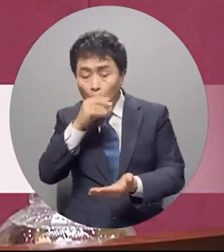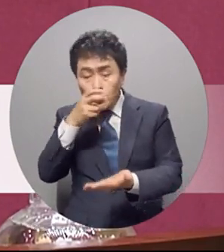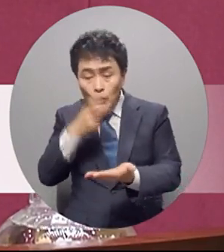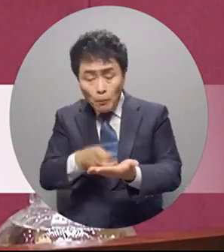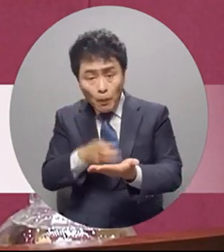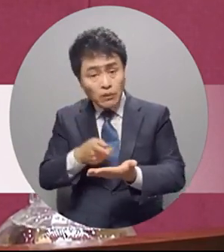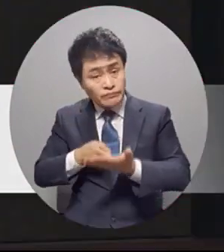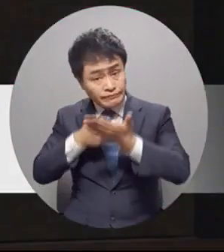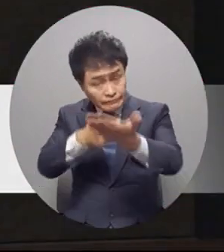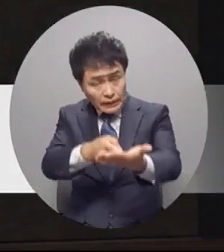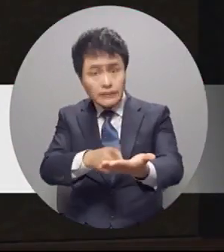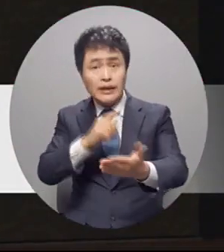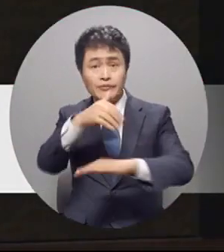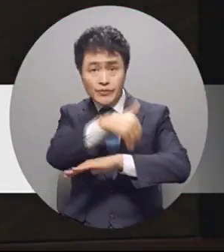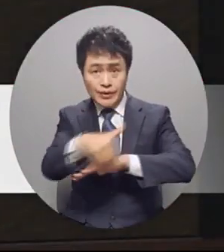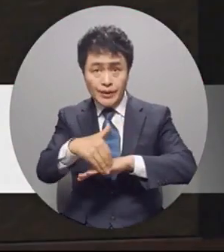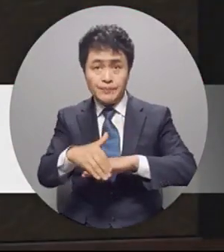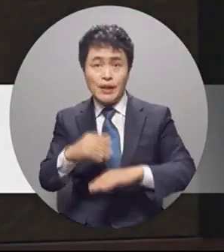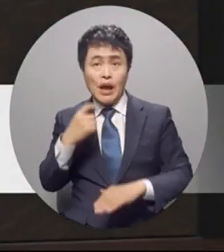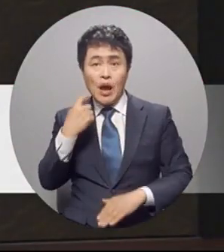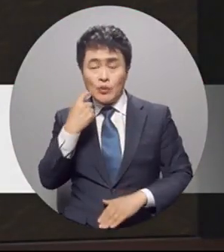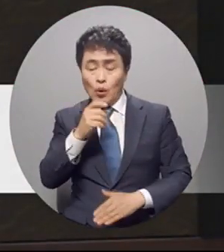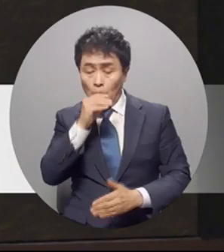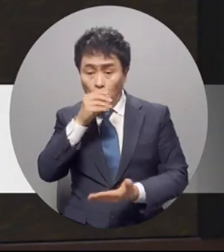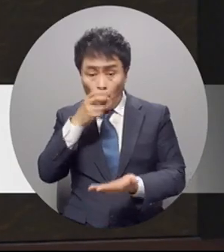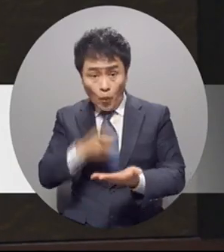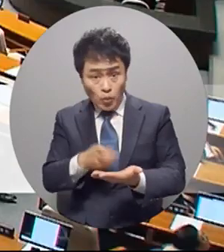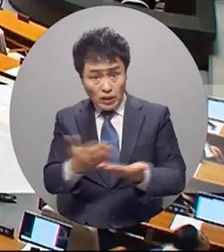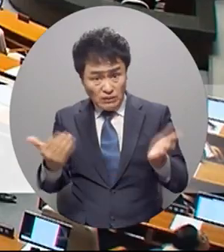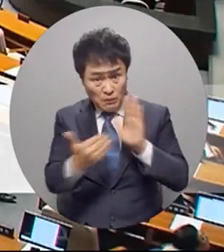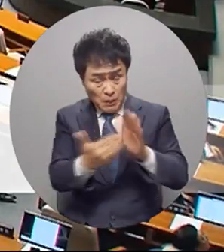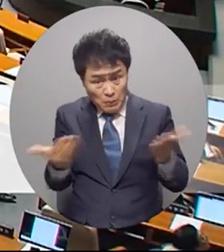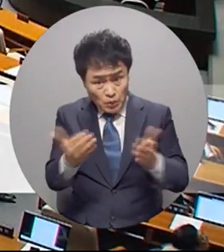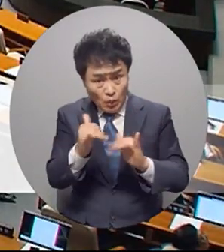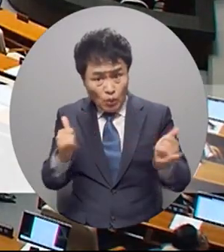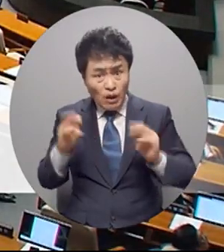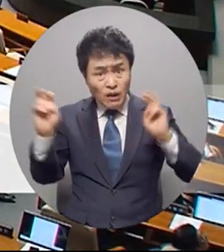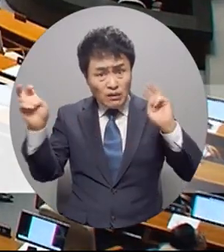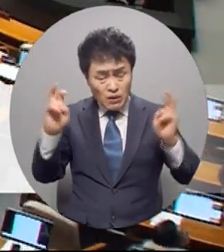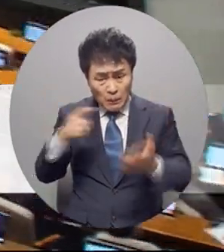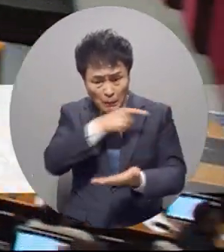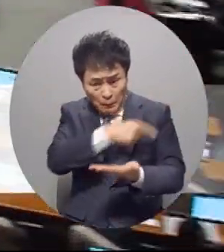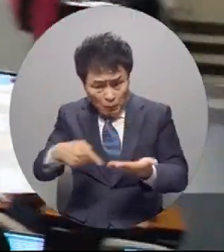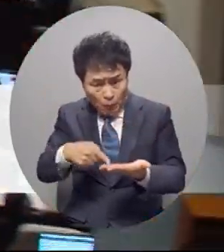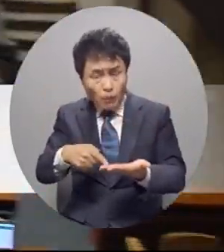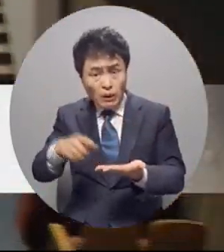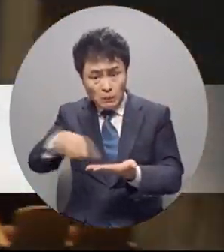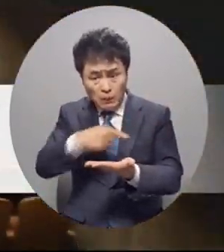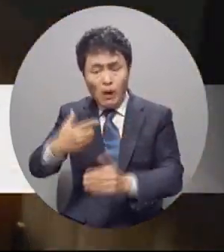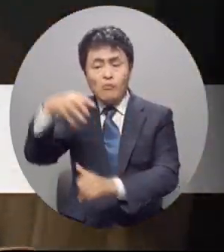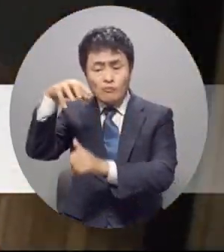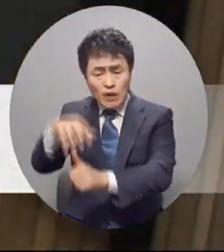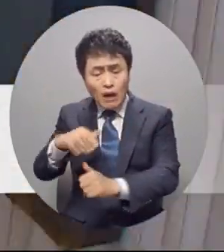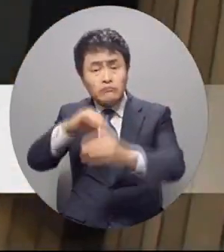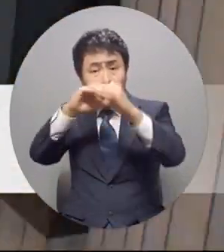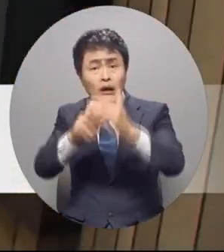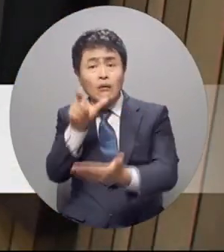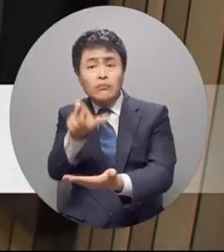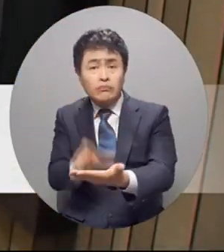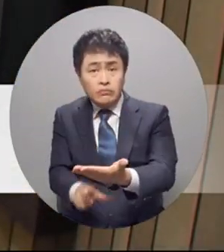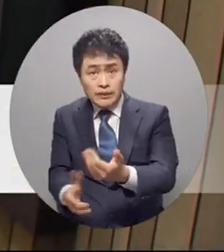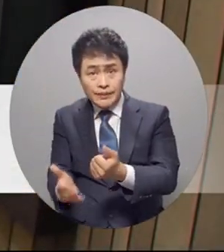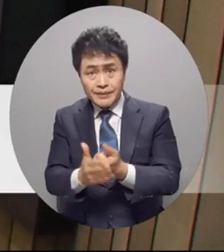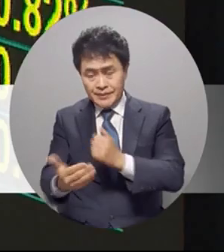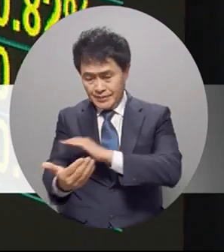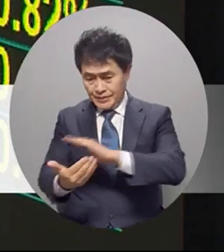나선다는 계획입니다 노란봉투법 파업 노동자에 대한 기업의 손해 배상 청구를 제안하는 내용 등을 담고 있으며